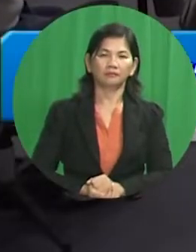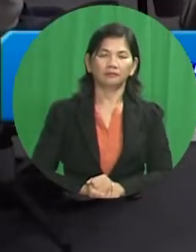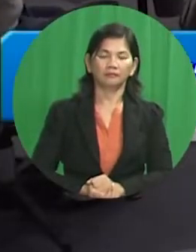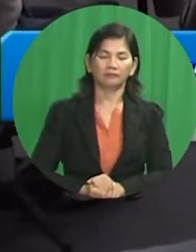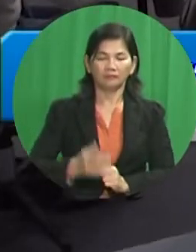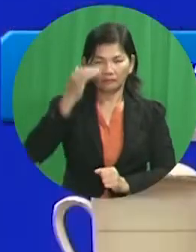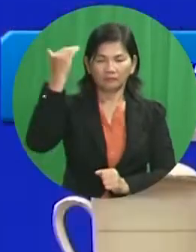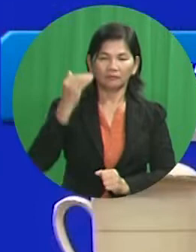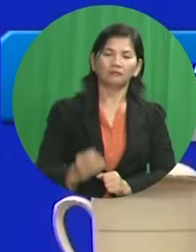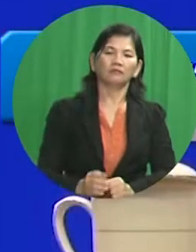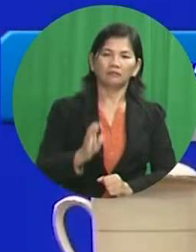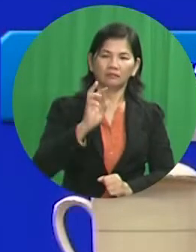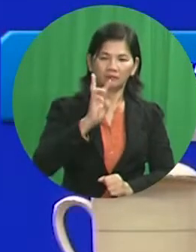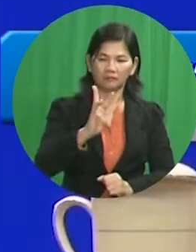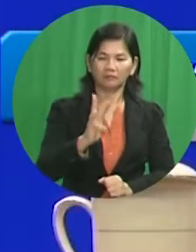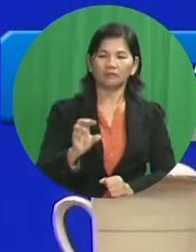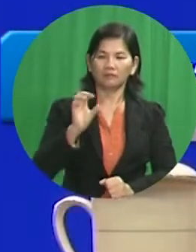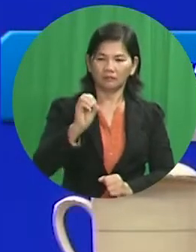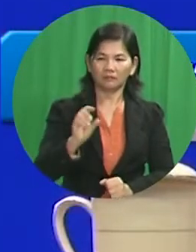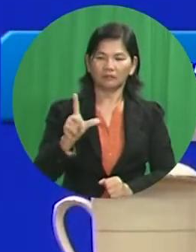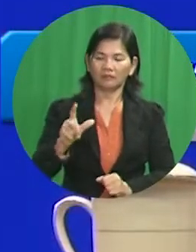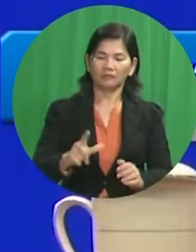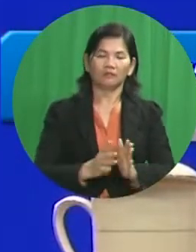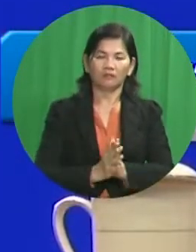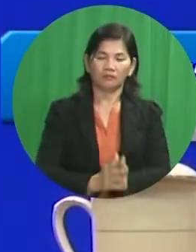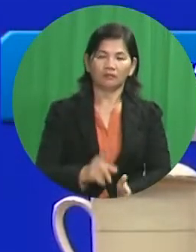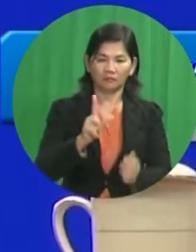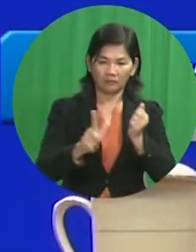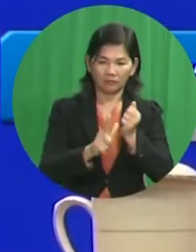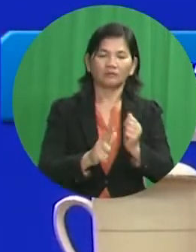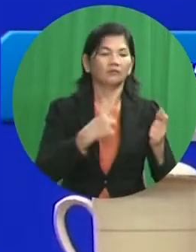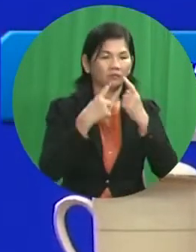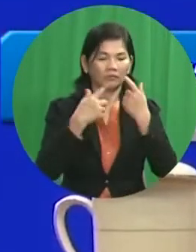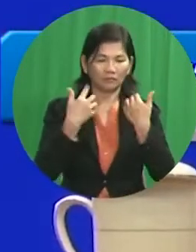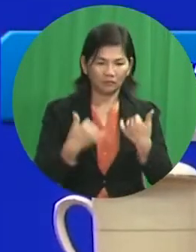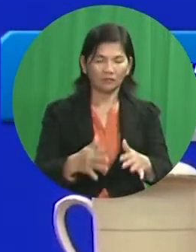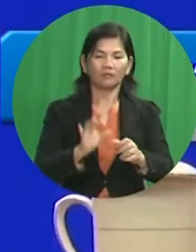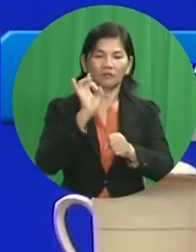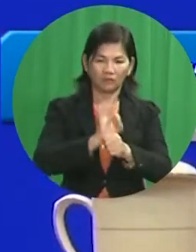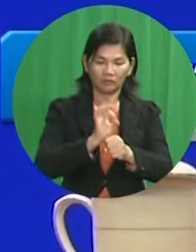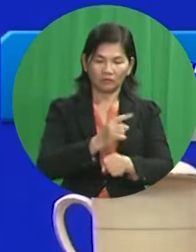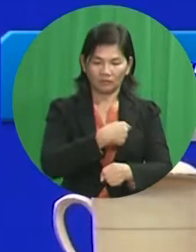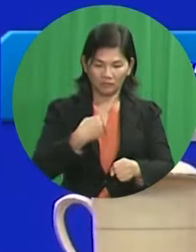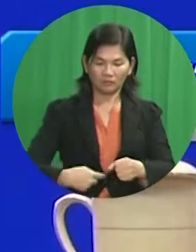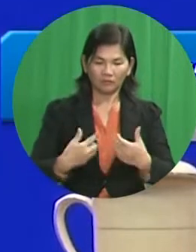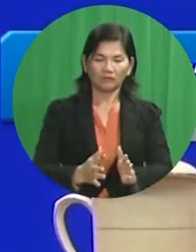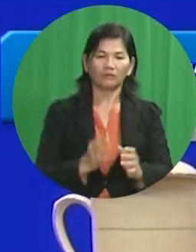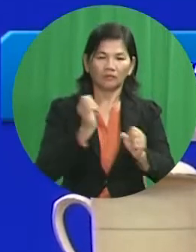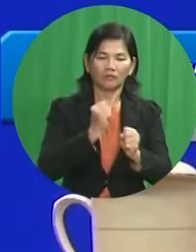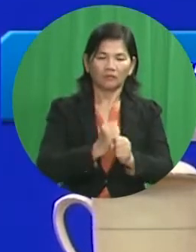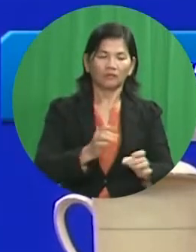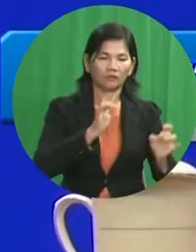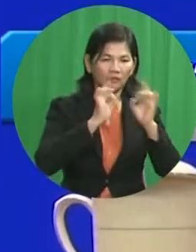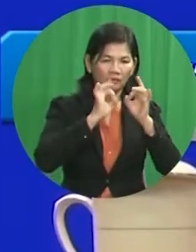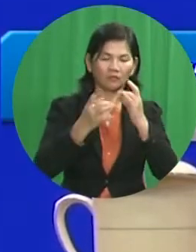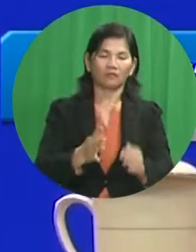លោកវ៉ាងស៊ូវិនដែលជាអ្នកតំណាងរងទី1នៅក្នុងកិច្ចពិភាក្សាពាណិជ្ជកម្មរបស់ប្រទេសចិនបានធ្វើការអត្ថាធិប្បា